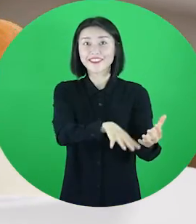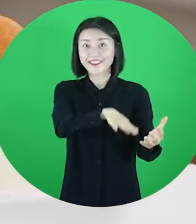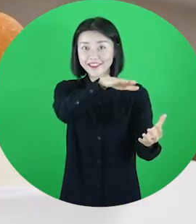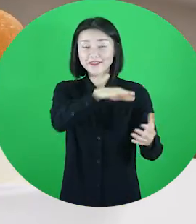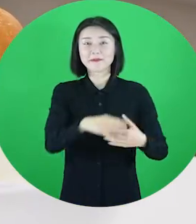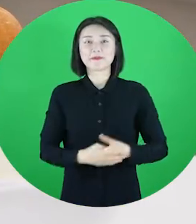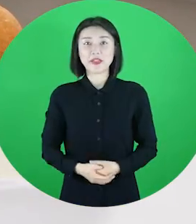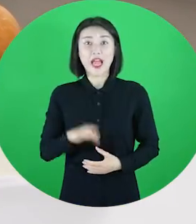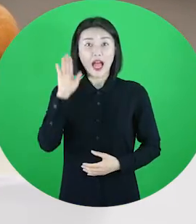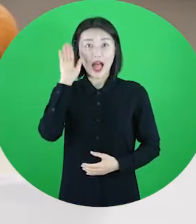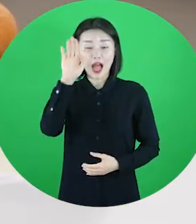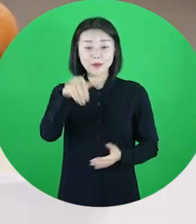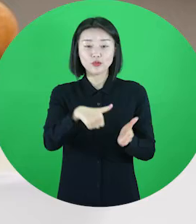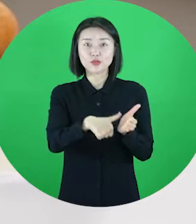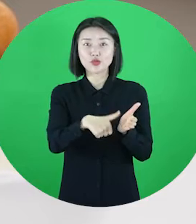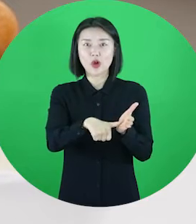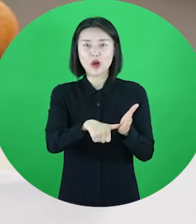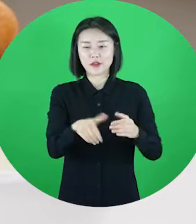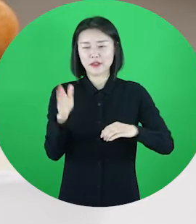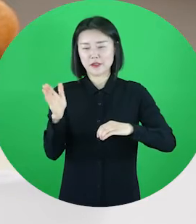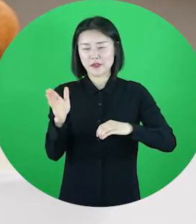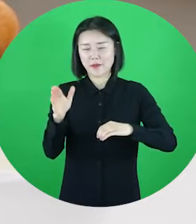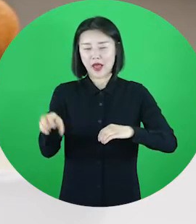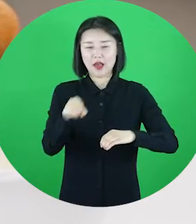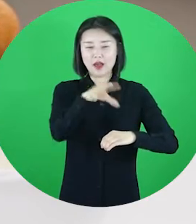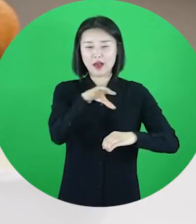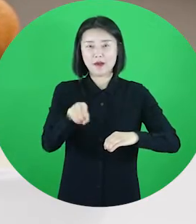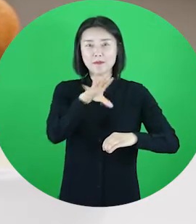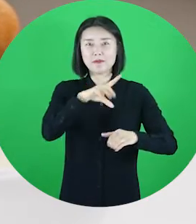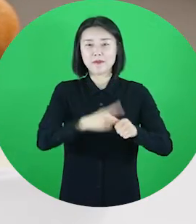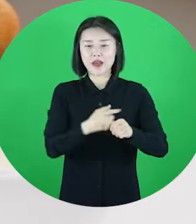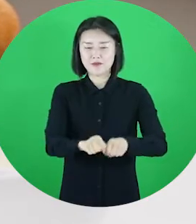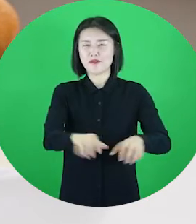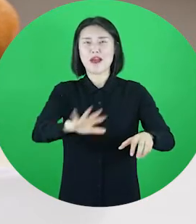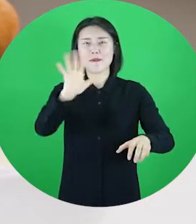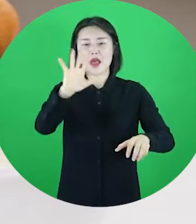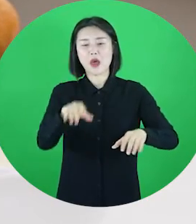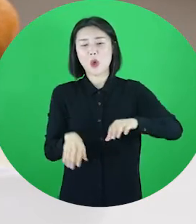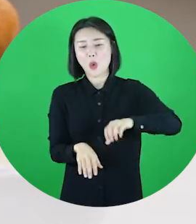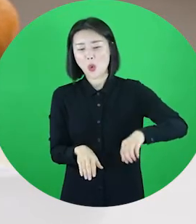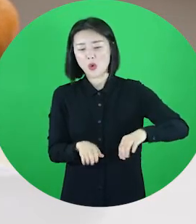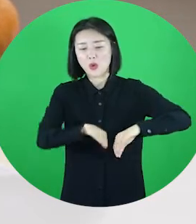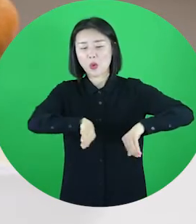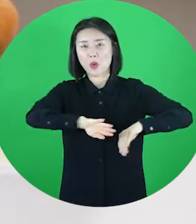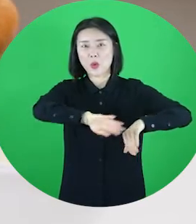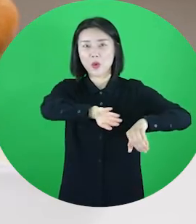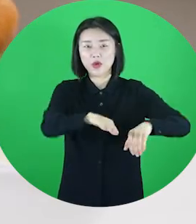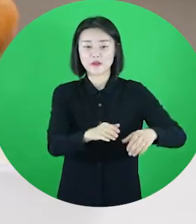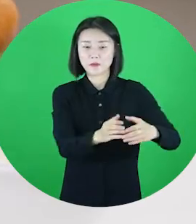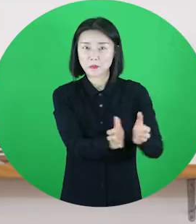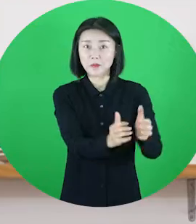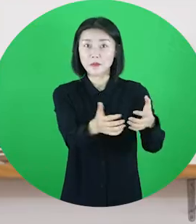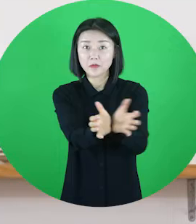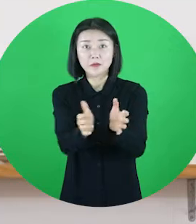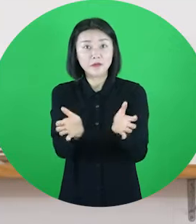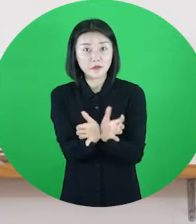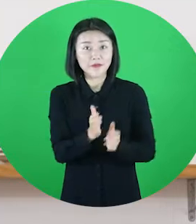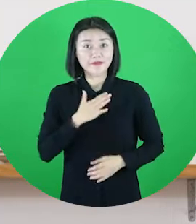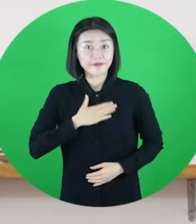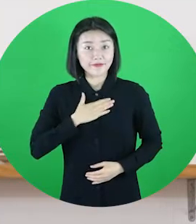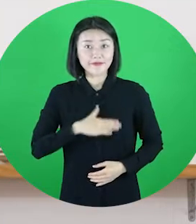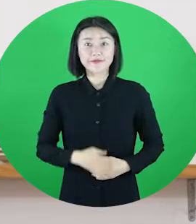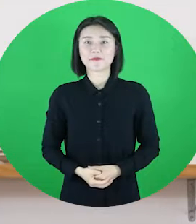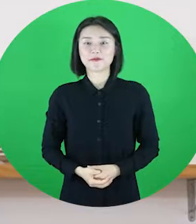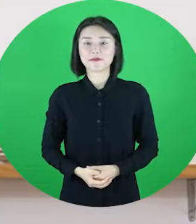우리 재료들을 다 잘라서 놓을 거기 때문에 한 곳에 좀 모아서 놔두도록 하겠습니다. 자,